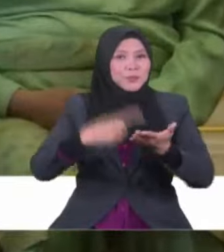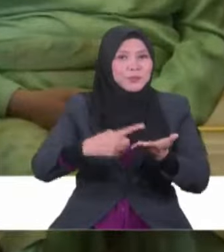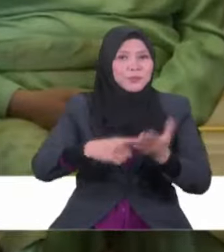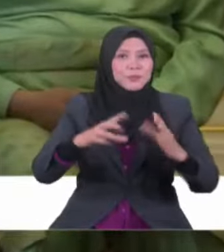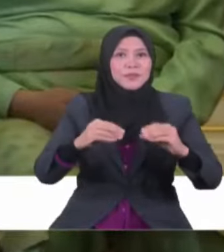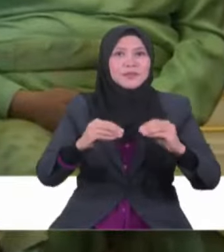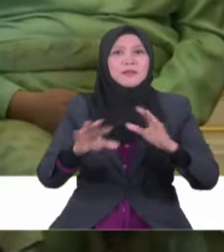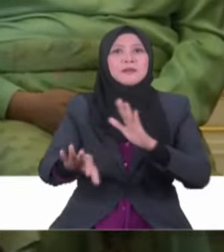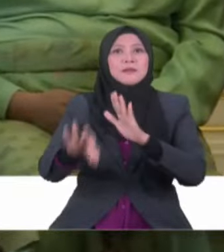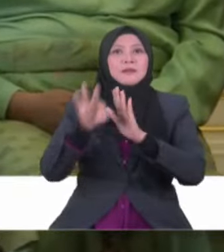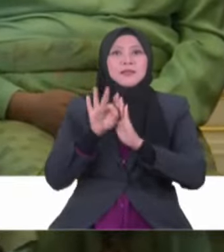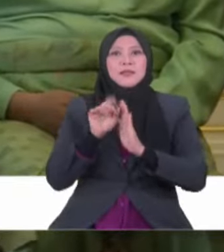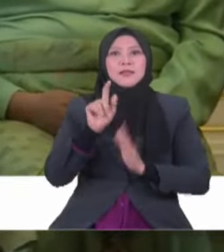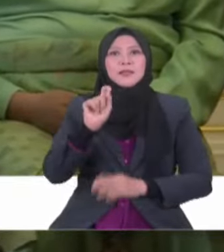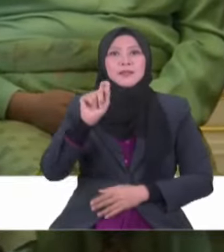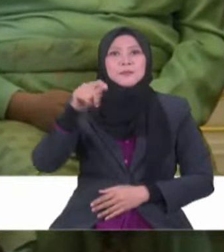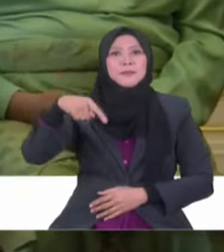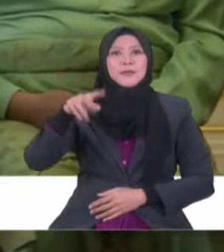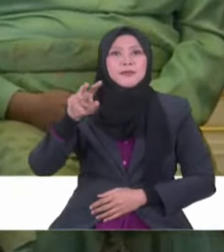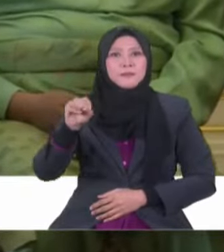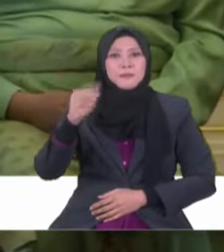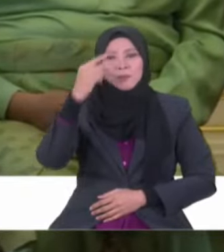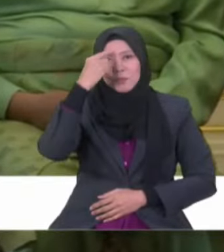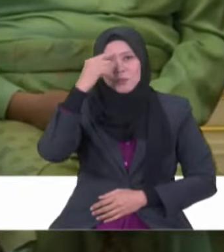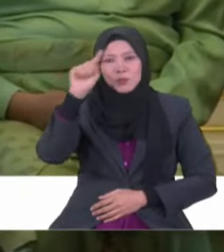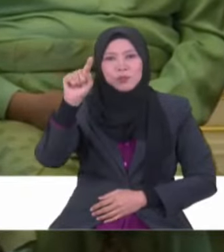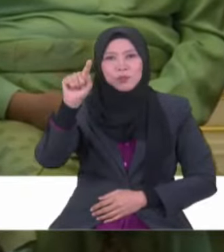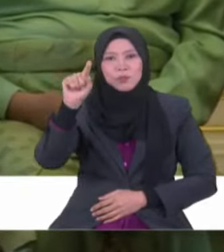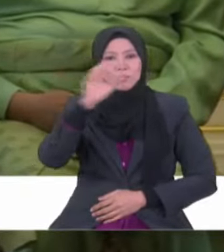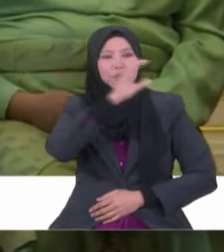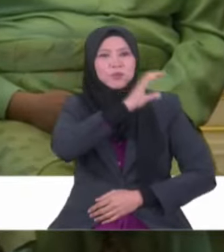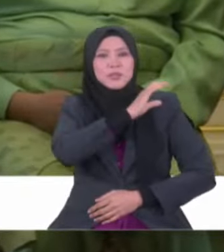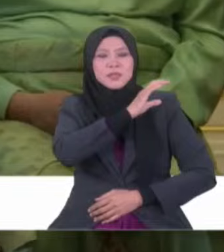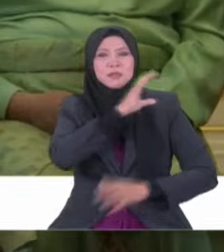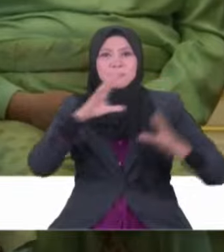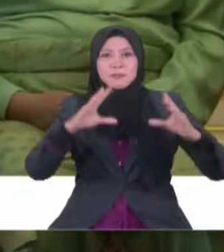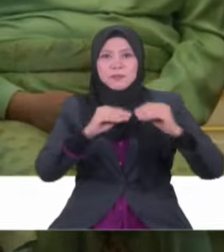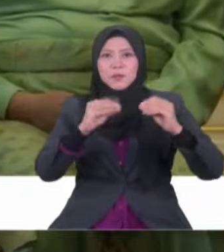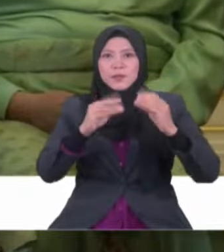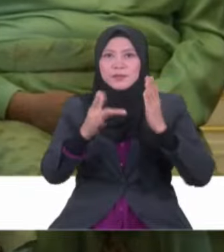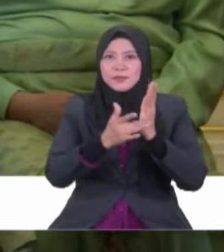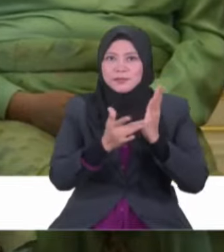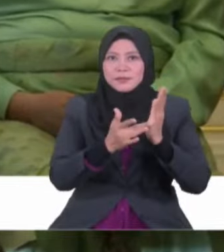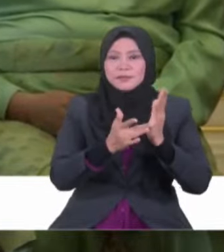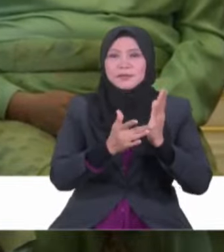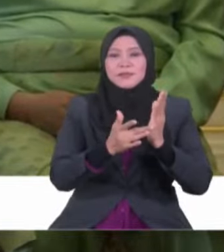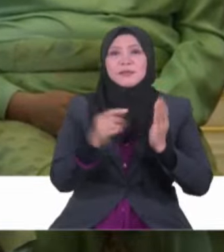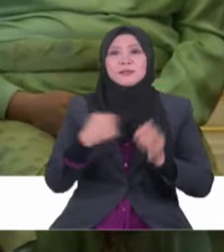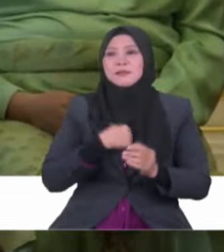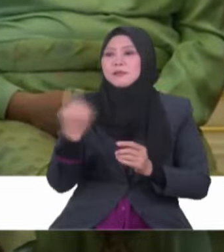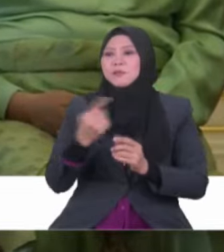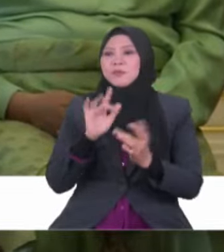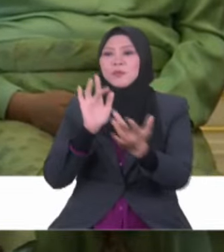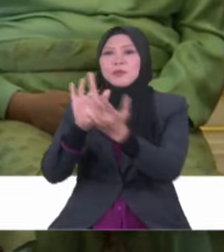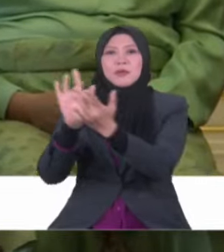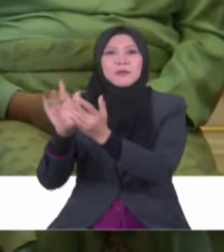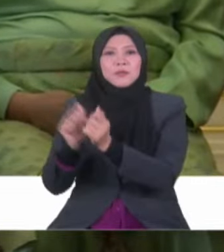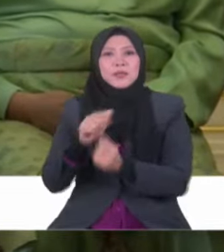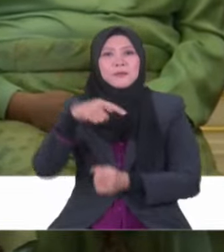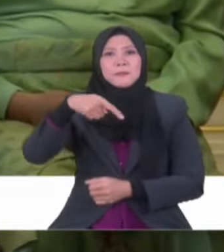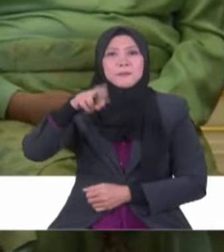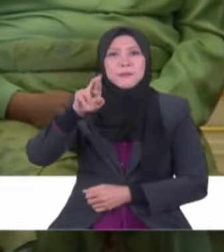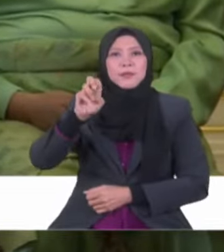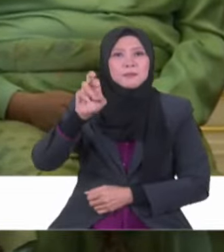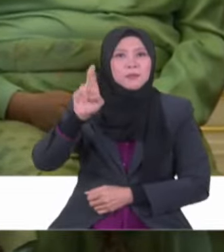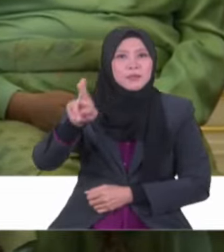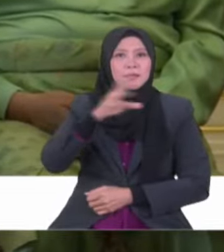nanti TPM untuk mengurusikan jadual teknikal dan sentiasa hubungi Premier dan Ketua Menteri